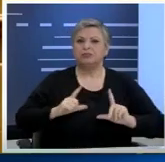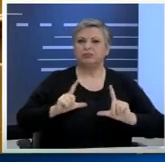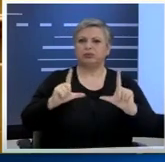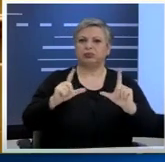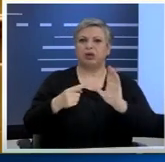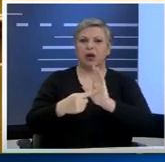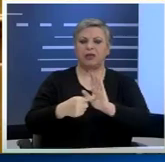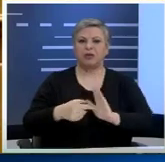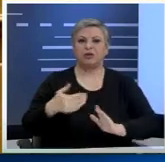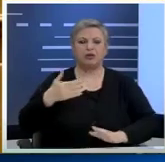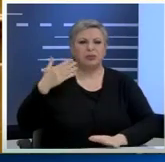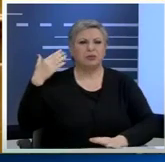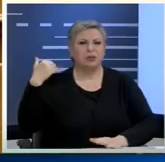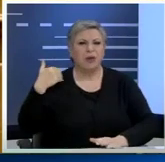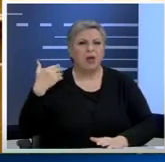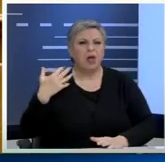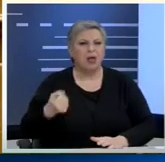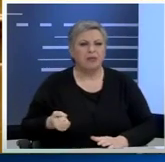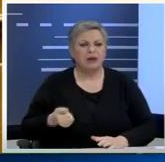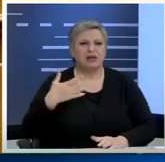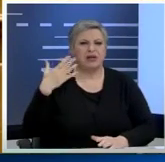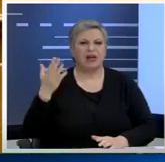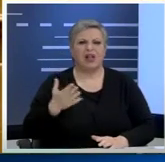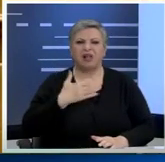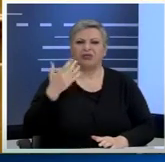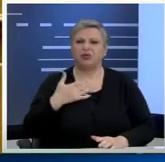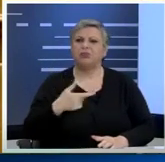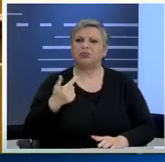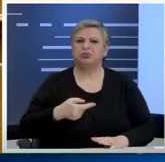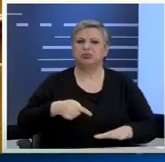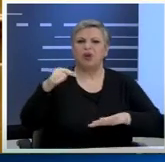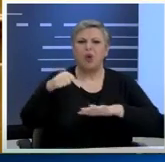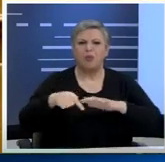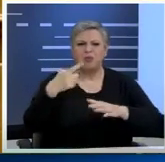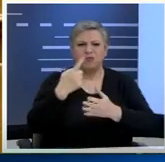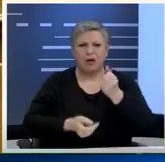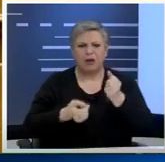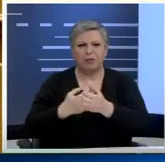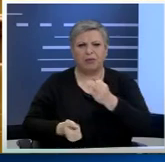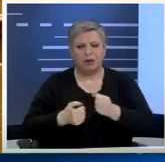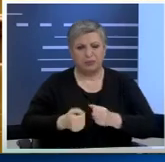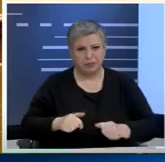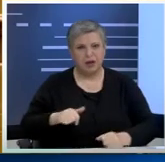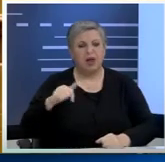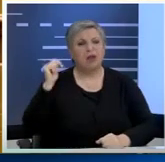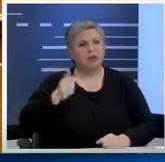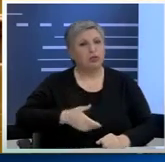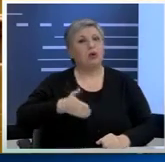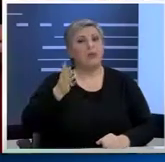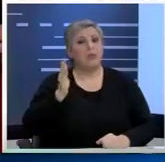παρελθόντος, όπως τη συστηματική παραγωγή ελλειμμάτων, ακόμα και όταν η οικονομία